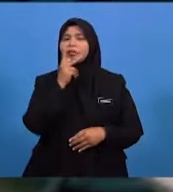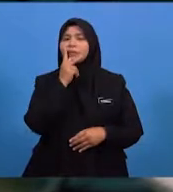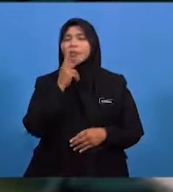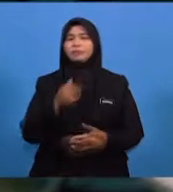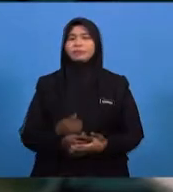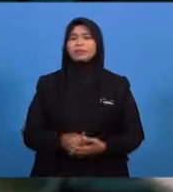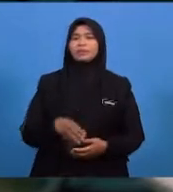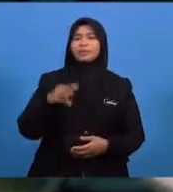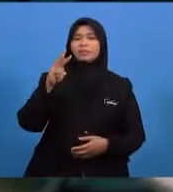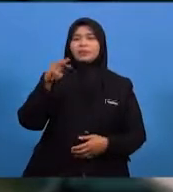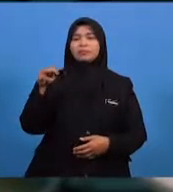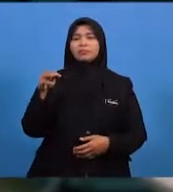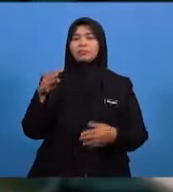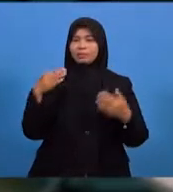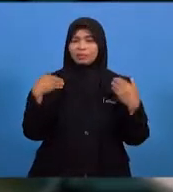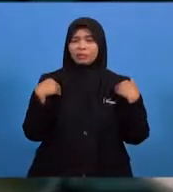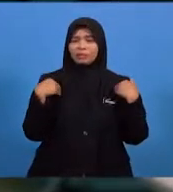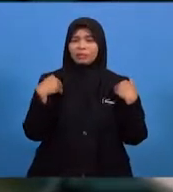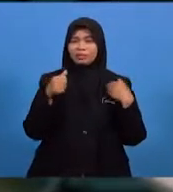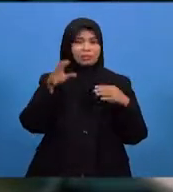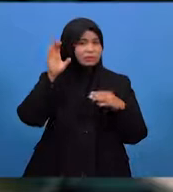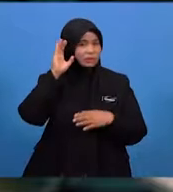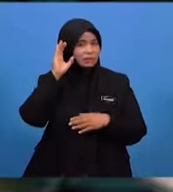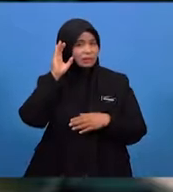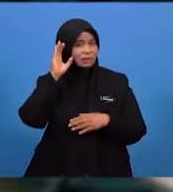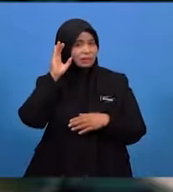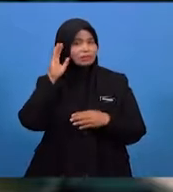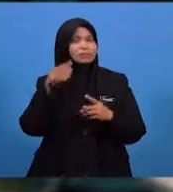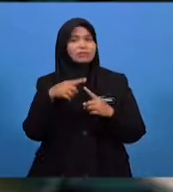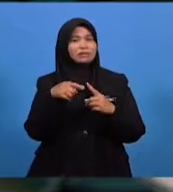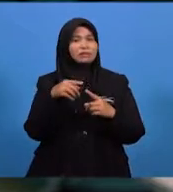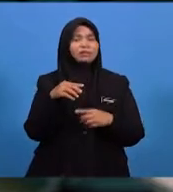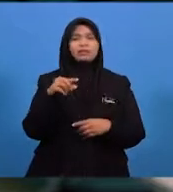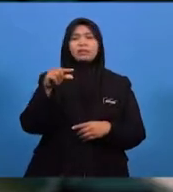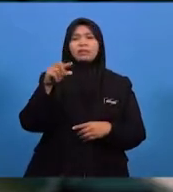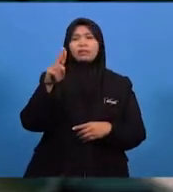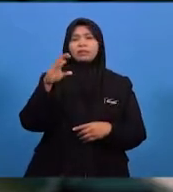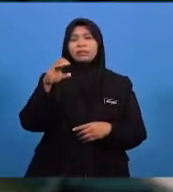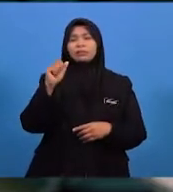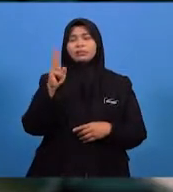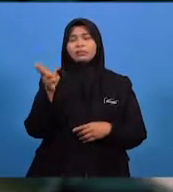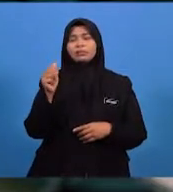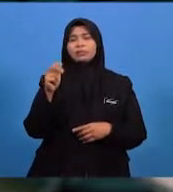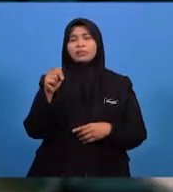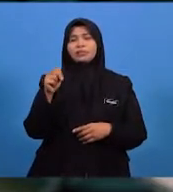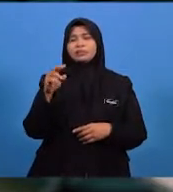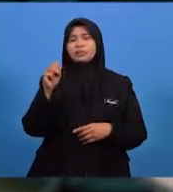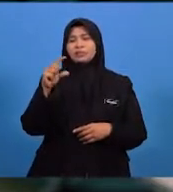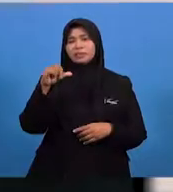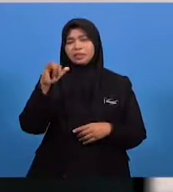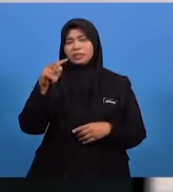murid-murid Pernahkah Anda mendengar tentang Gus cacing atau cybil K3